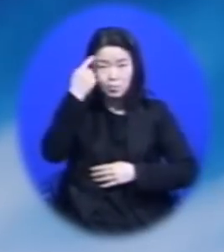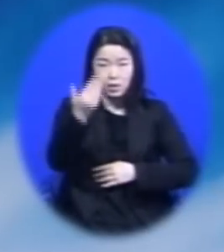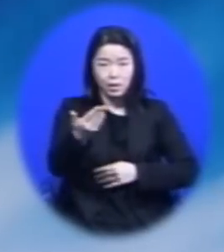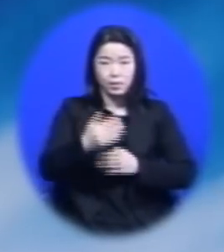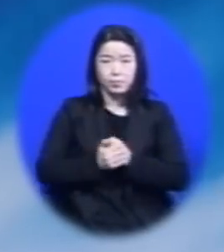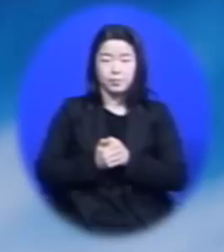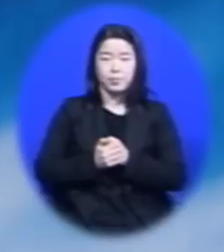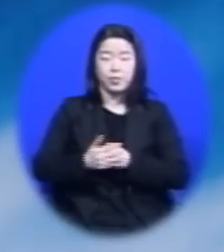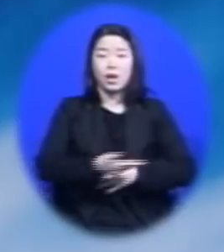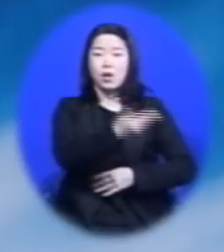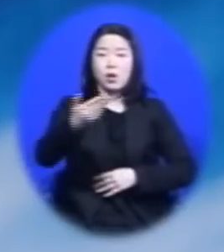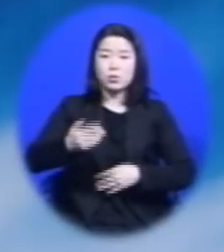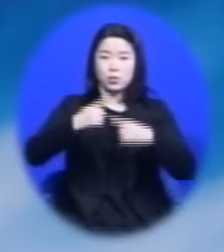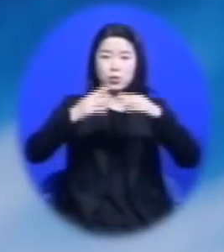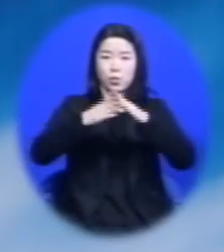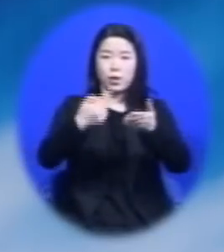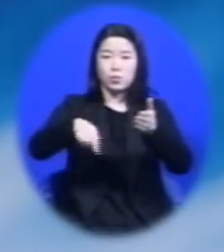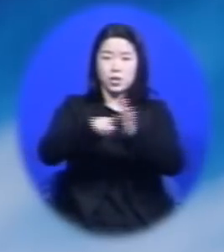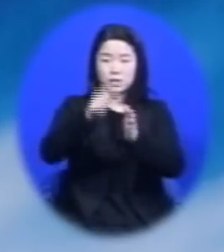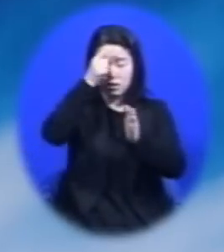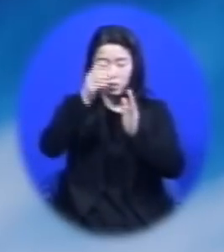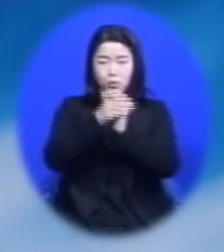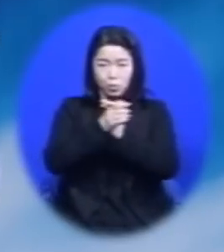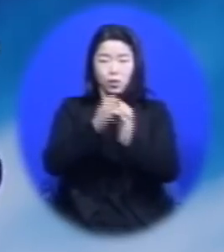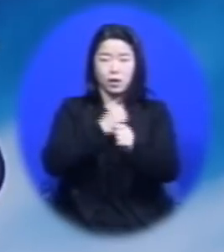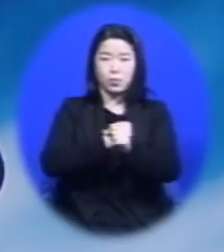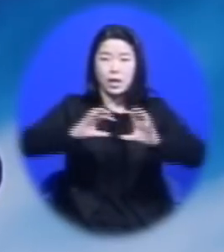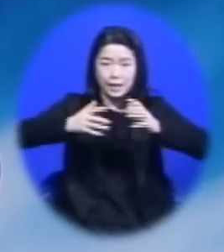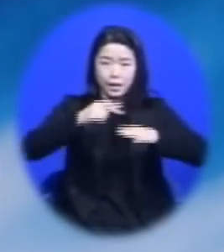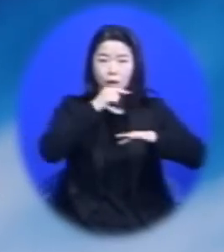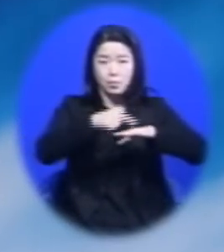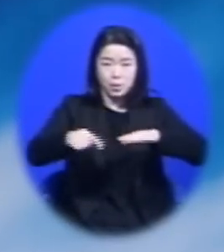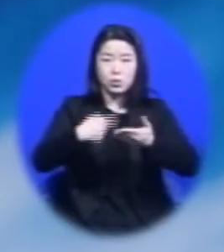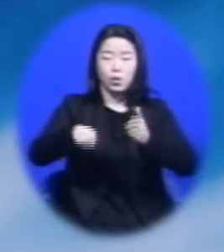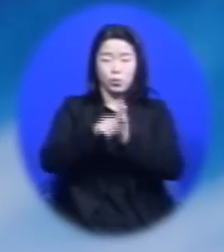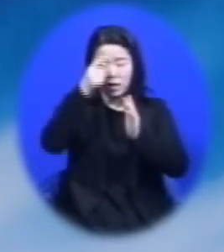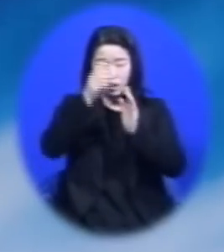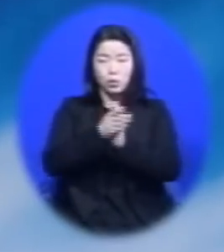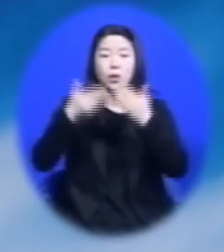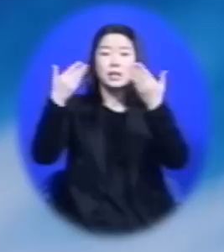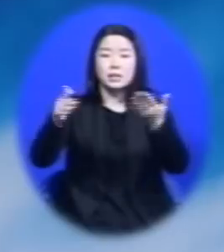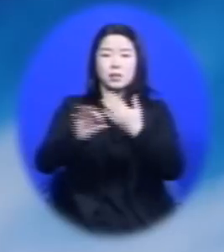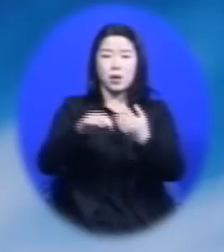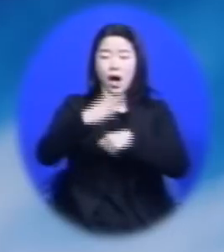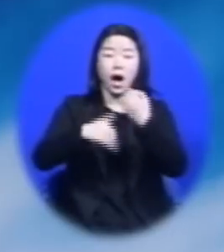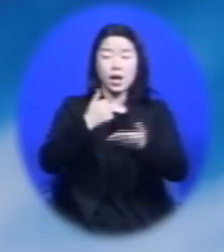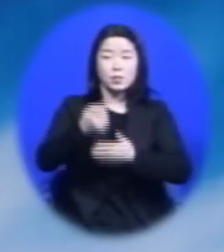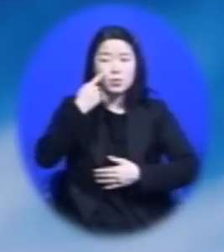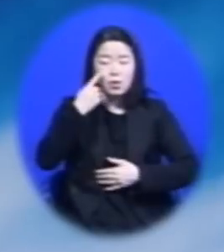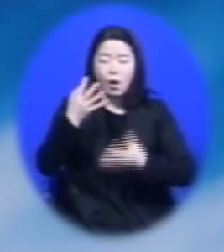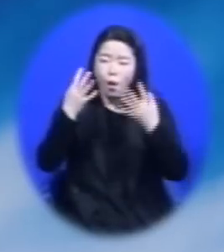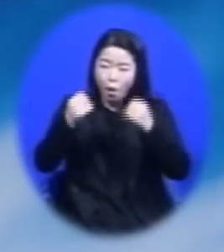있으신가요 여러분이 교회를 위해서 기도하고 나라와 민족을 위해서 기도하면 하나님의 눈에 얼마나